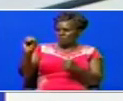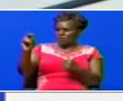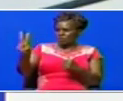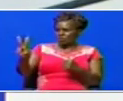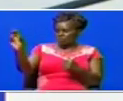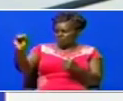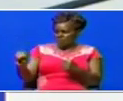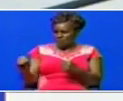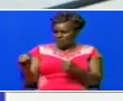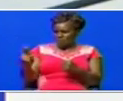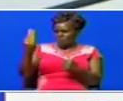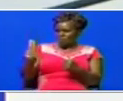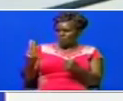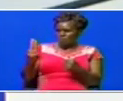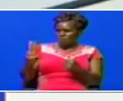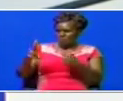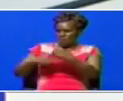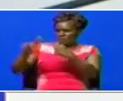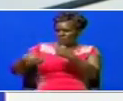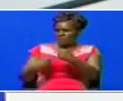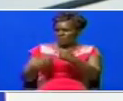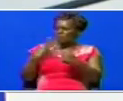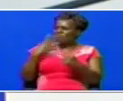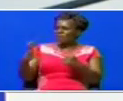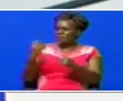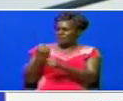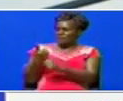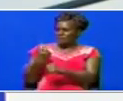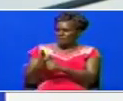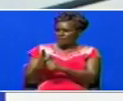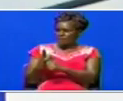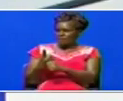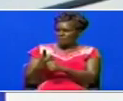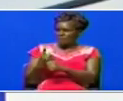0.02%. Uhuru Kenyatta, 7,411,